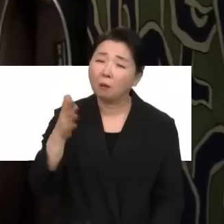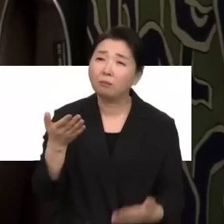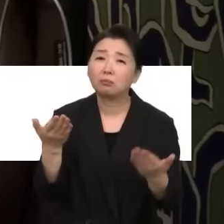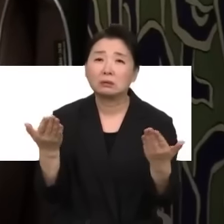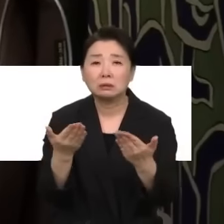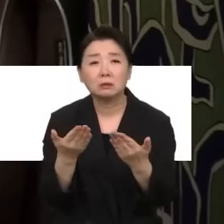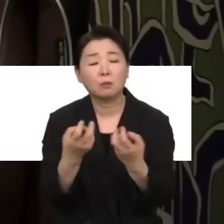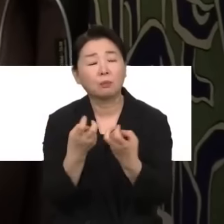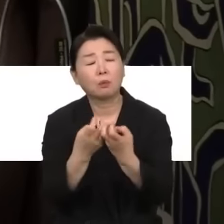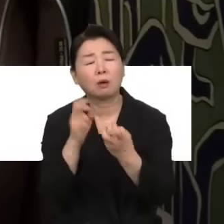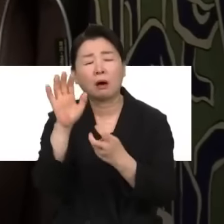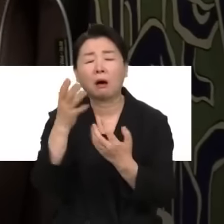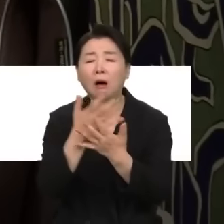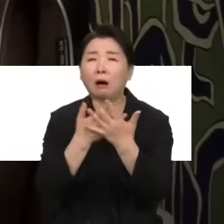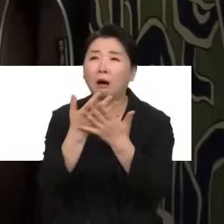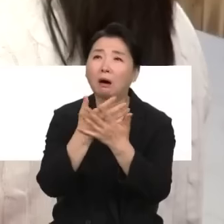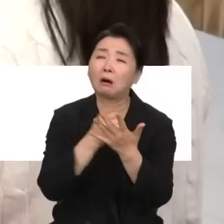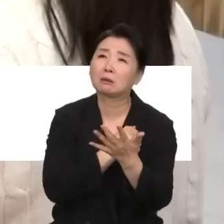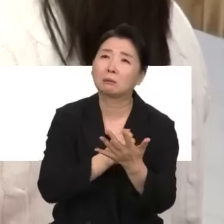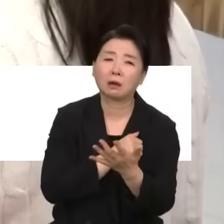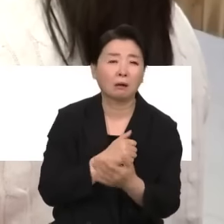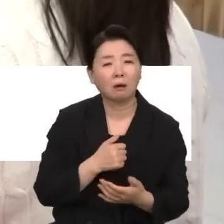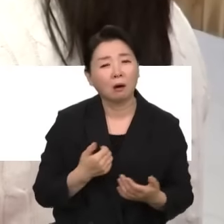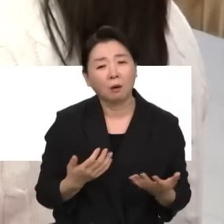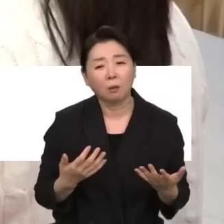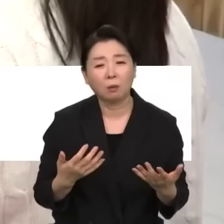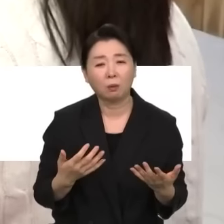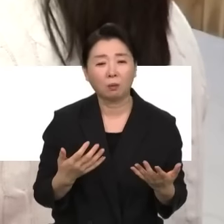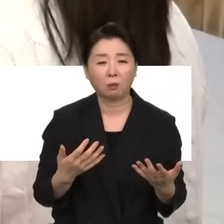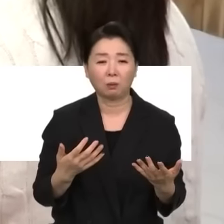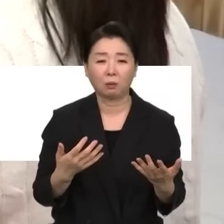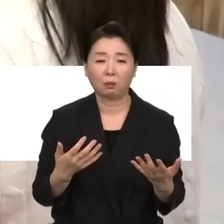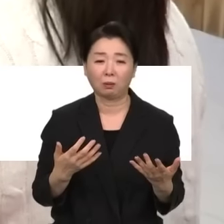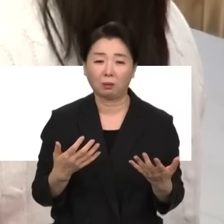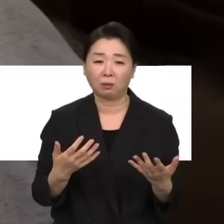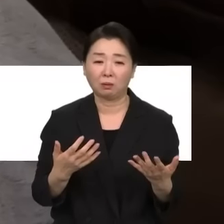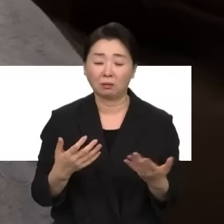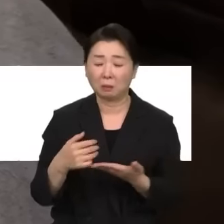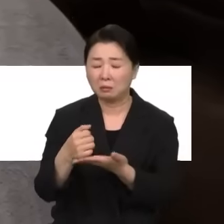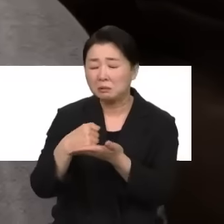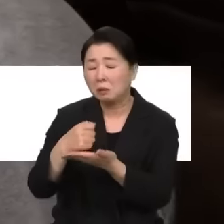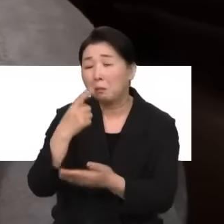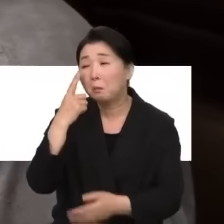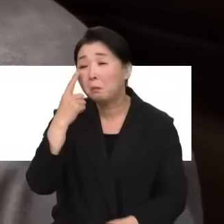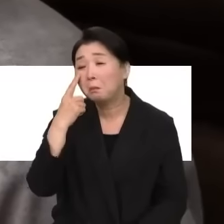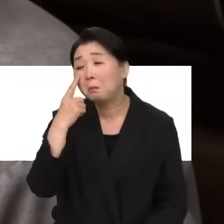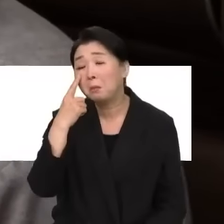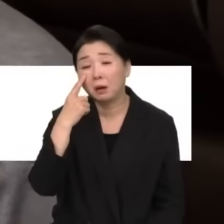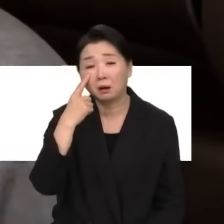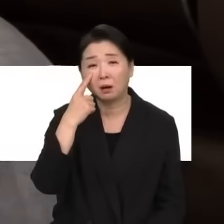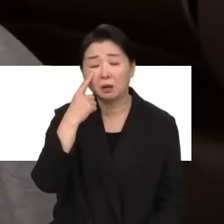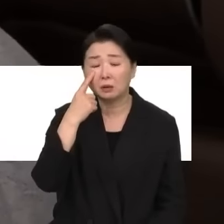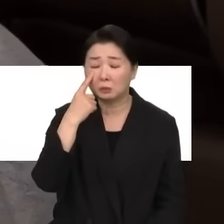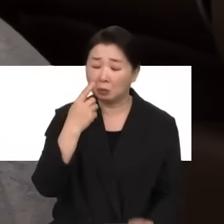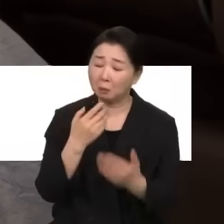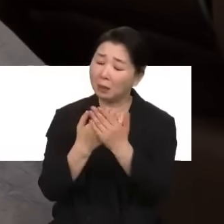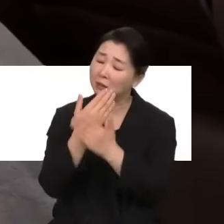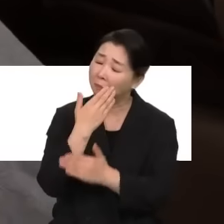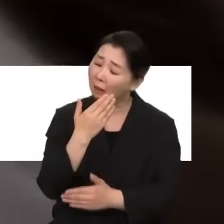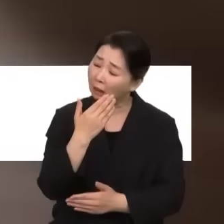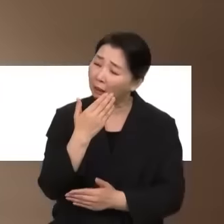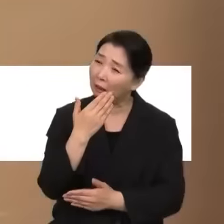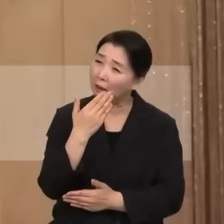또 막막하고 힘들고 답답해서 좀 이렇게 점이라도 봐보면 좀 나아지지 않을까